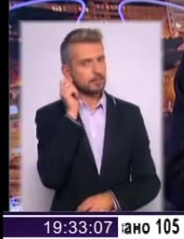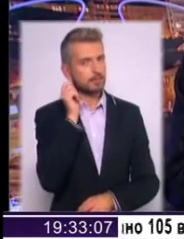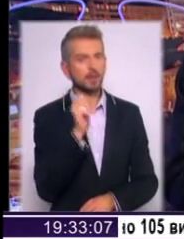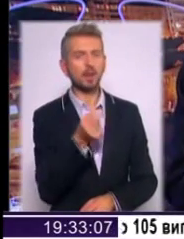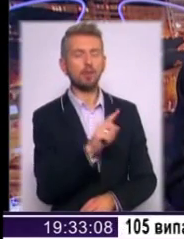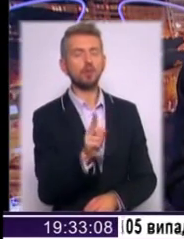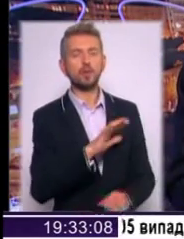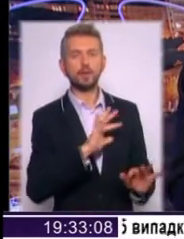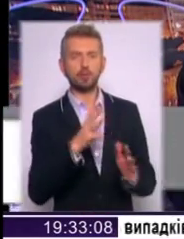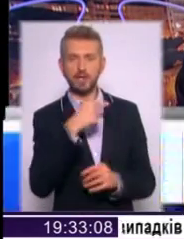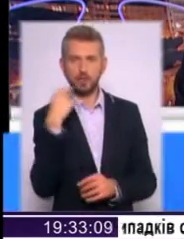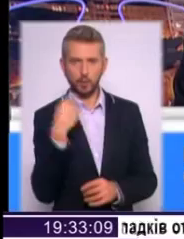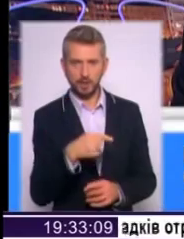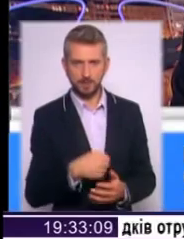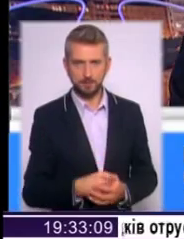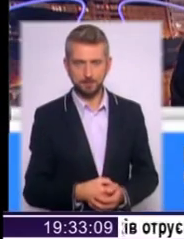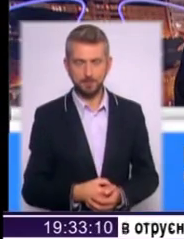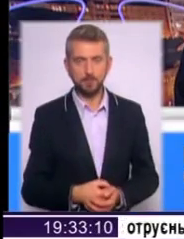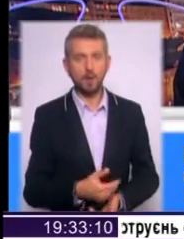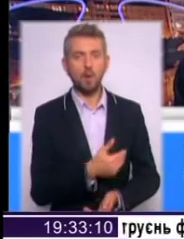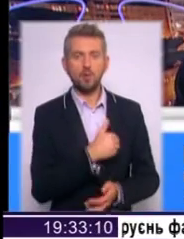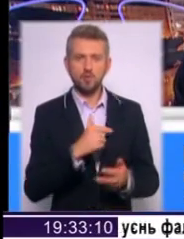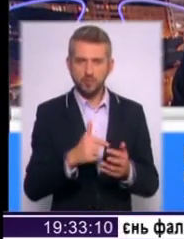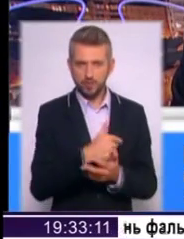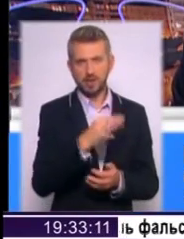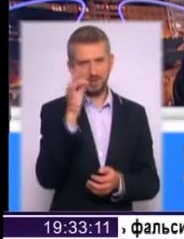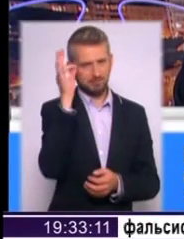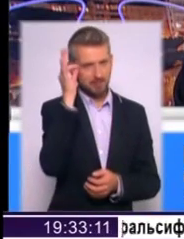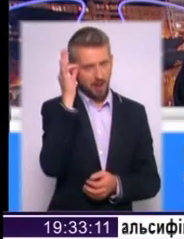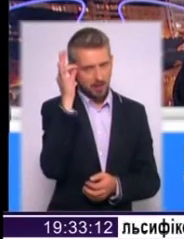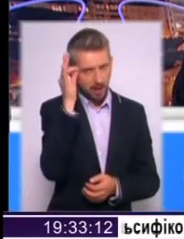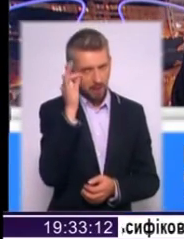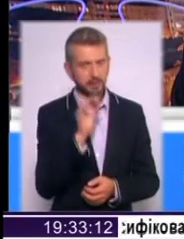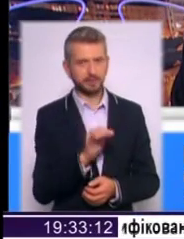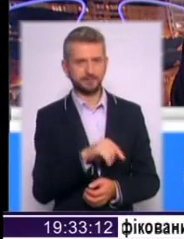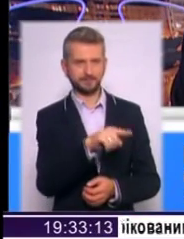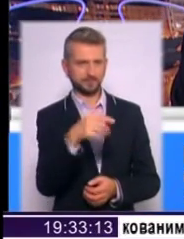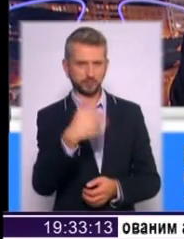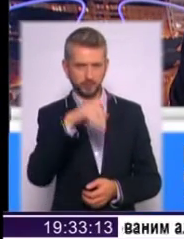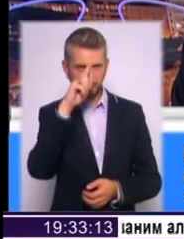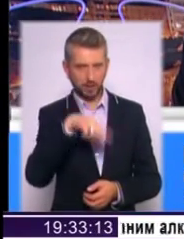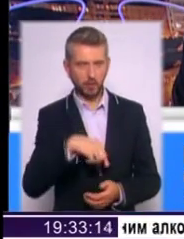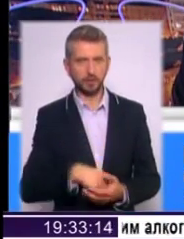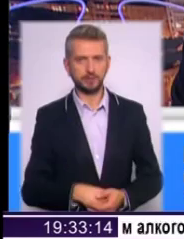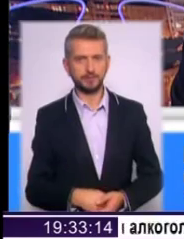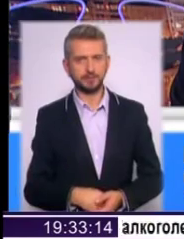того, що відбувається в Росії. Хочу ще раз нагадати телеглядачам те, що, я думаю, вони